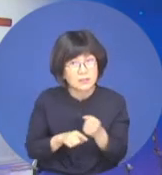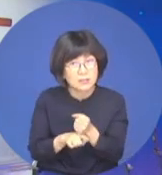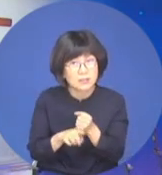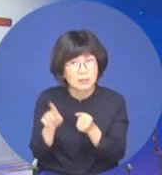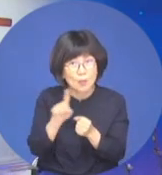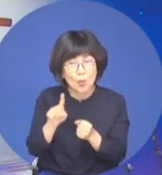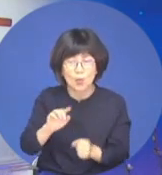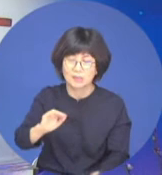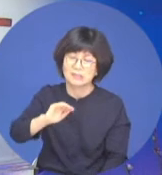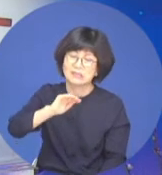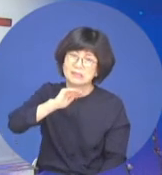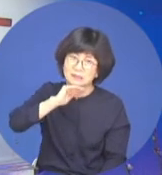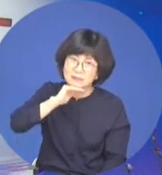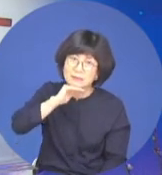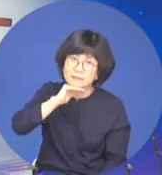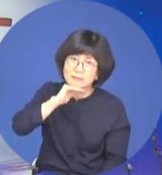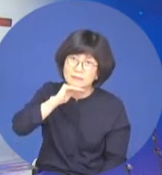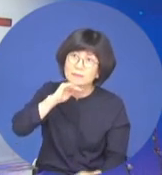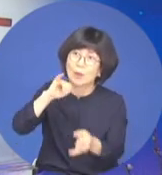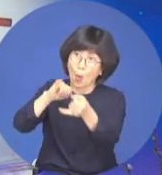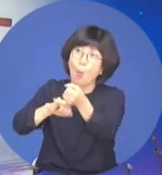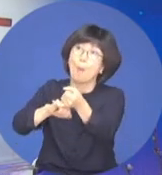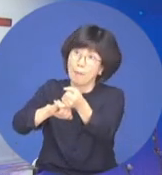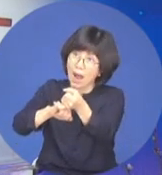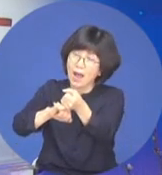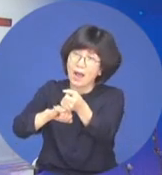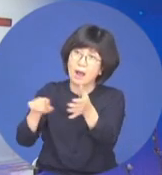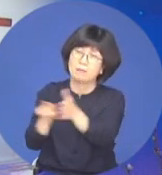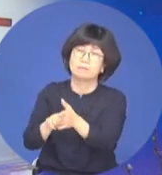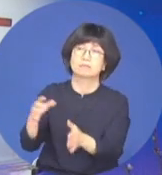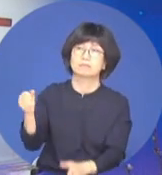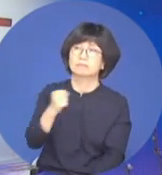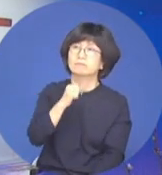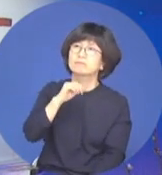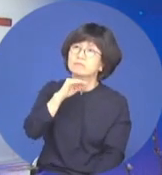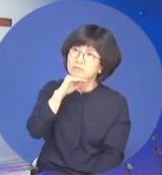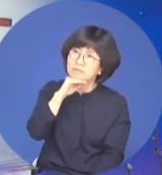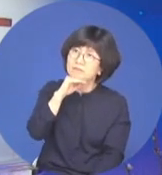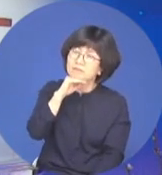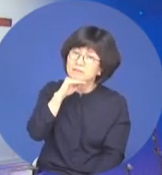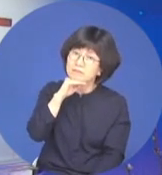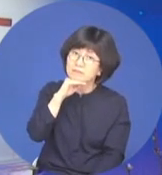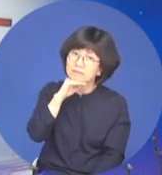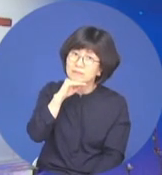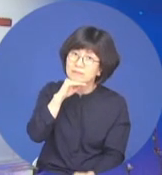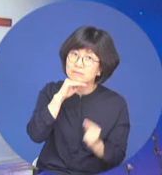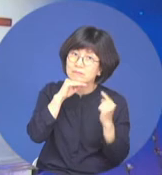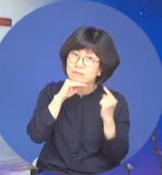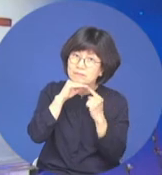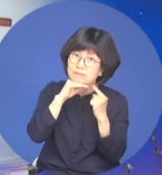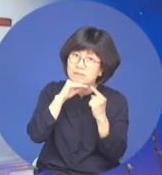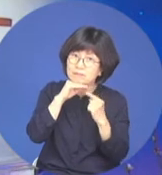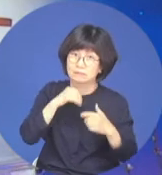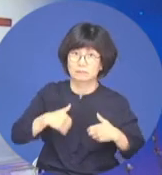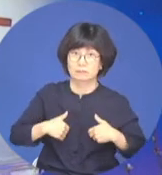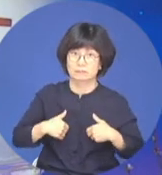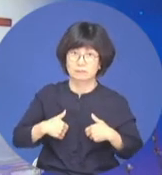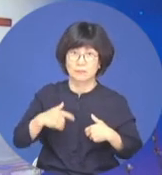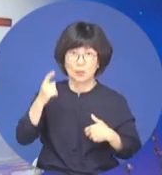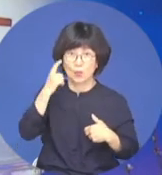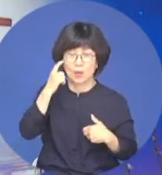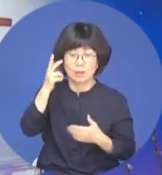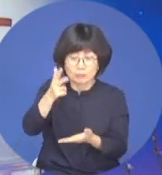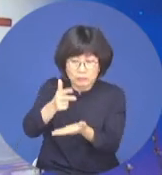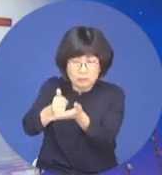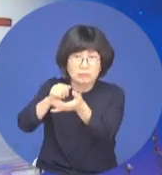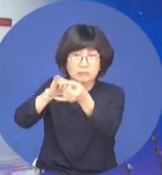것이구나. 약속을 믿고 기다리는 것이구나. 주님이 이루실 것을 믿고 기다리는 것이구나. 주의 약속의 말씀 반드시 성취될 것을 믿고 뭐 하는